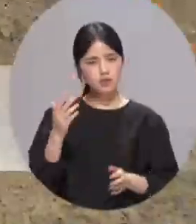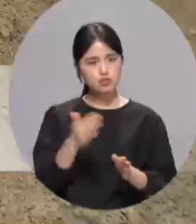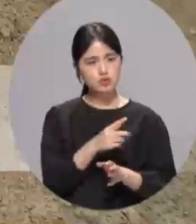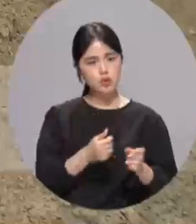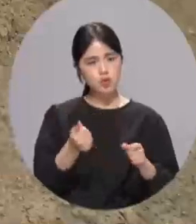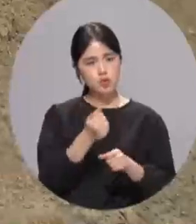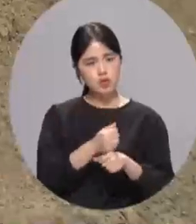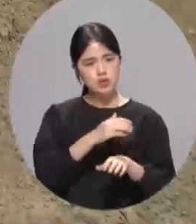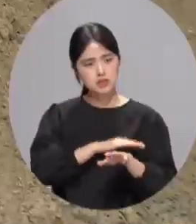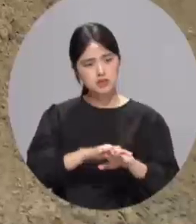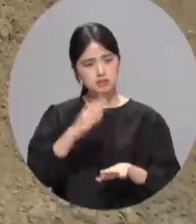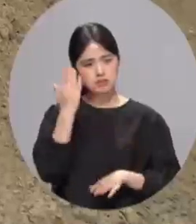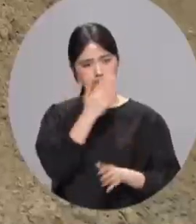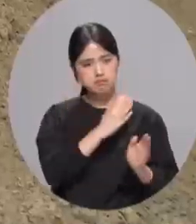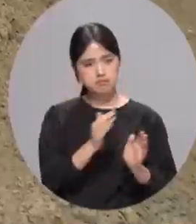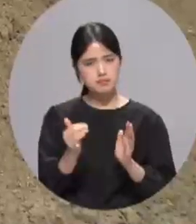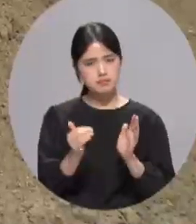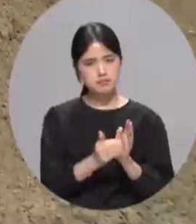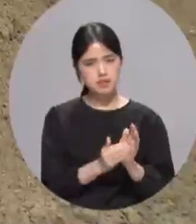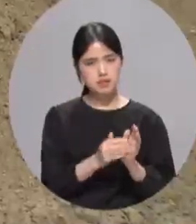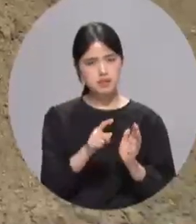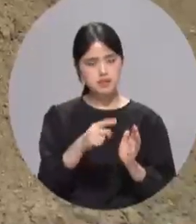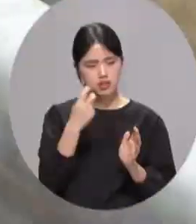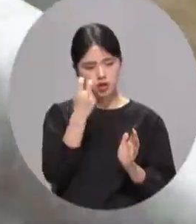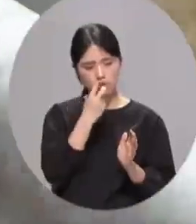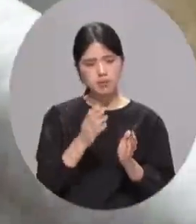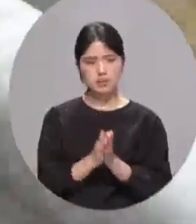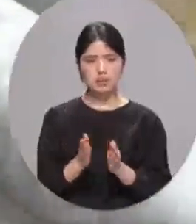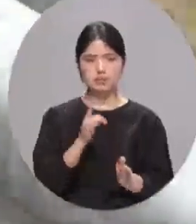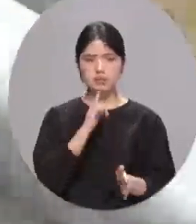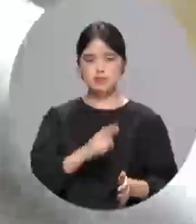제대로 이루어졌는지 준공검사를 실시한다고 전했습니다